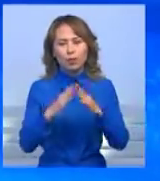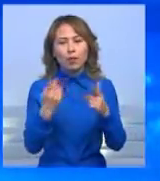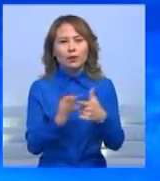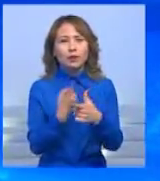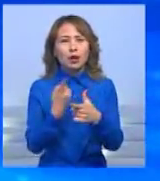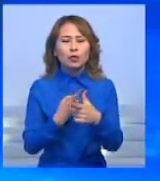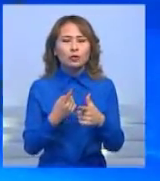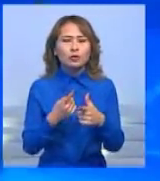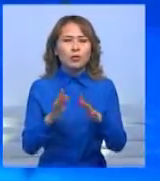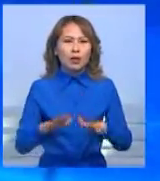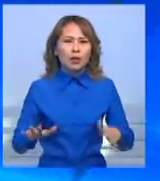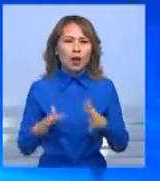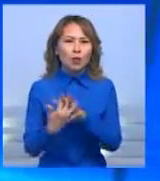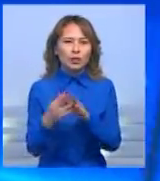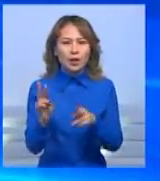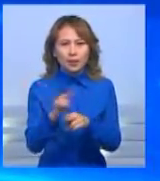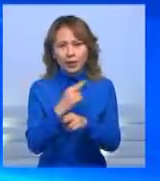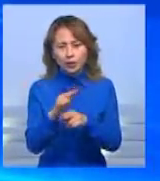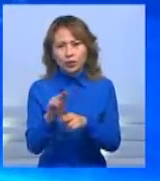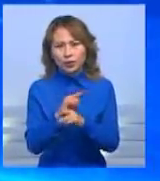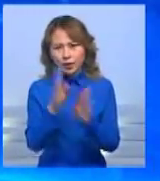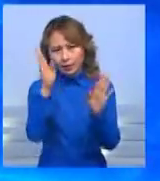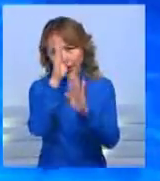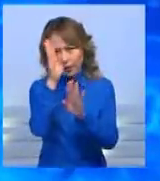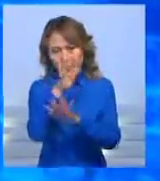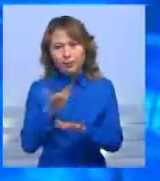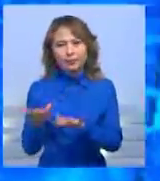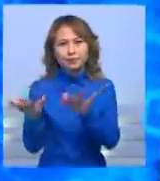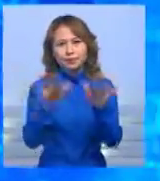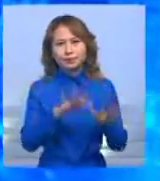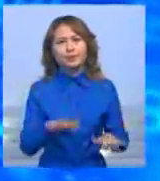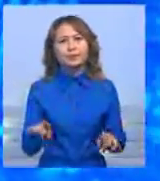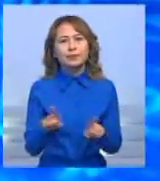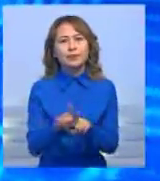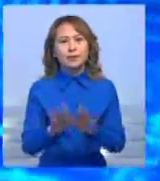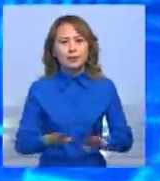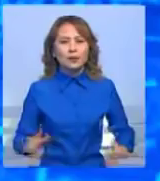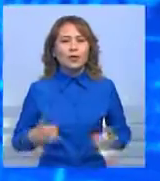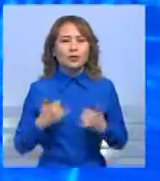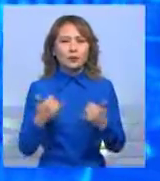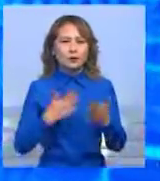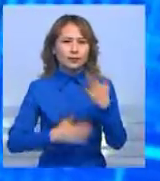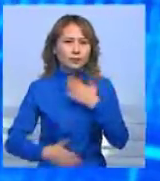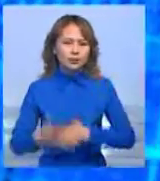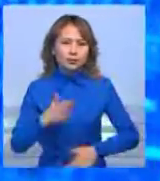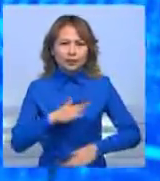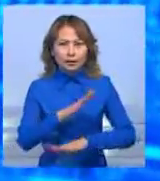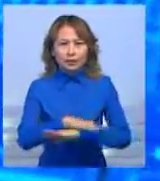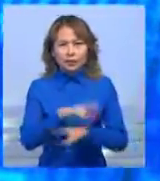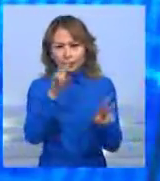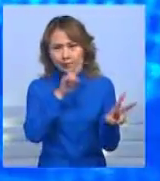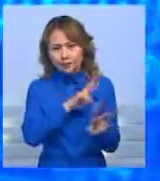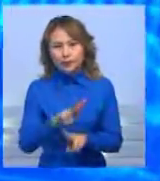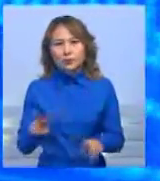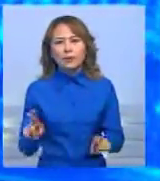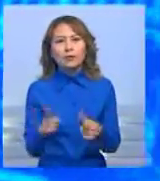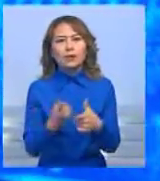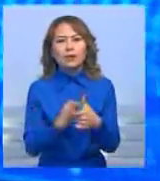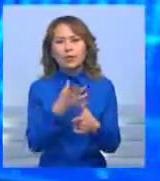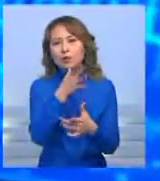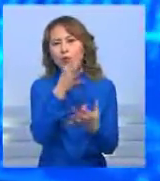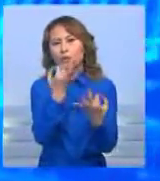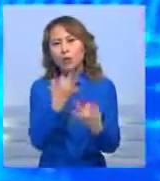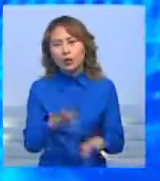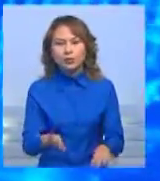үйі мен балалар ауылының тәрбиеленушілерін табиғат аясына алып шығып, балғындарға қуаныш сыйлады. Тәртіп сақшылары